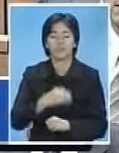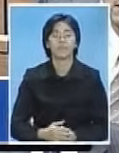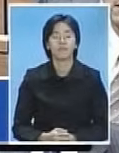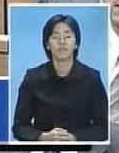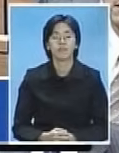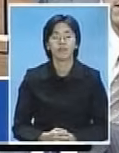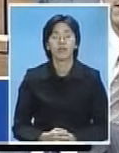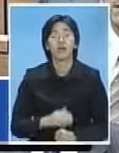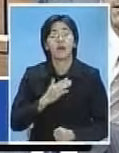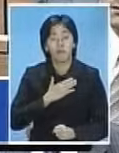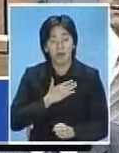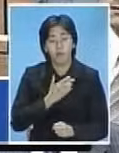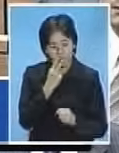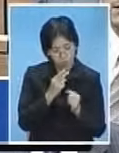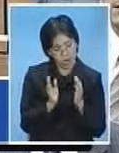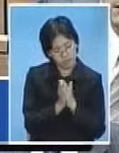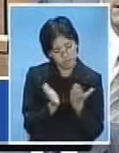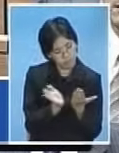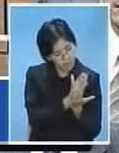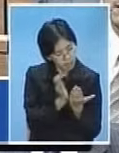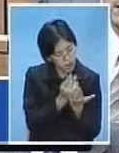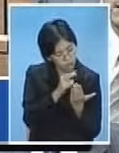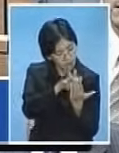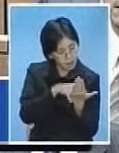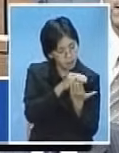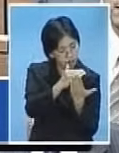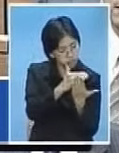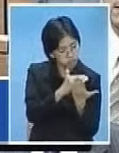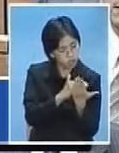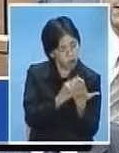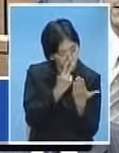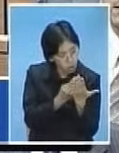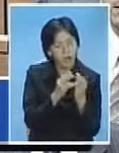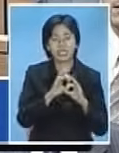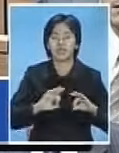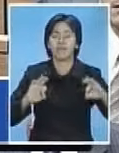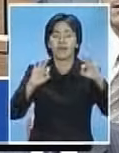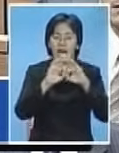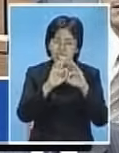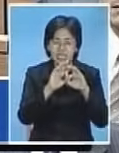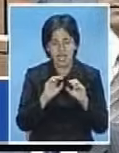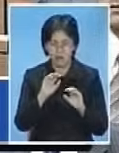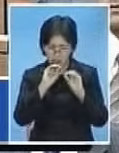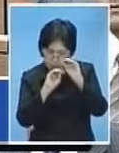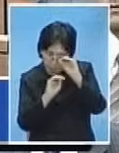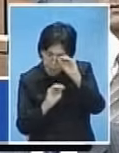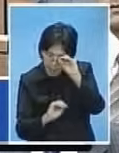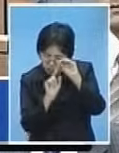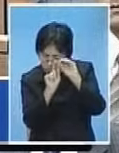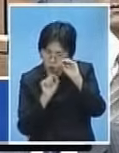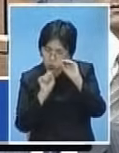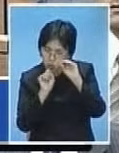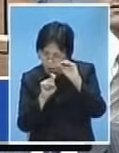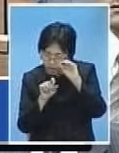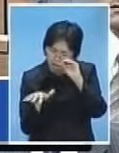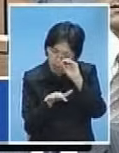ผมถือว่าทุกนโยบายมีความสำคัญเพียงแต่ว่าอาจจะเห็นไม่ตรงกันที่ว่าอะไรสำคัญกว่าแต่ว่าเฉพ